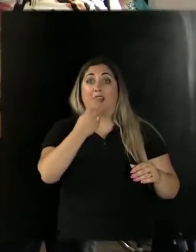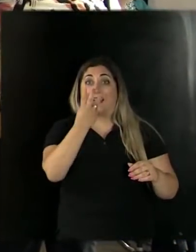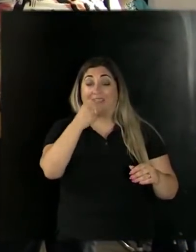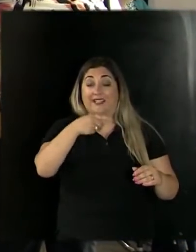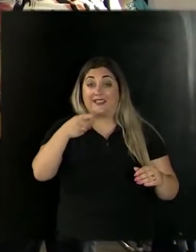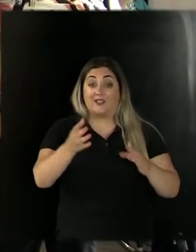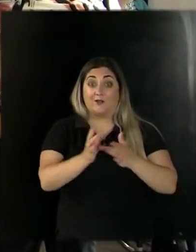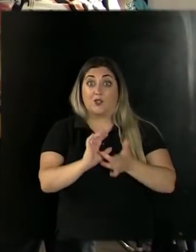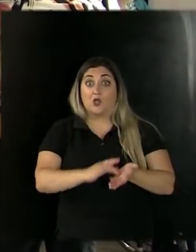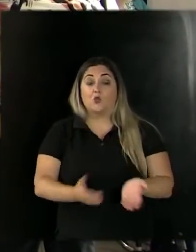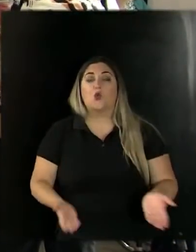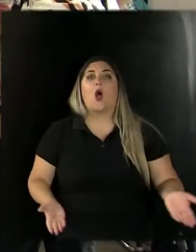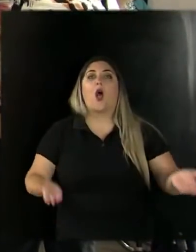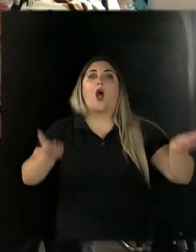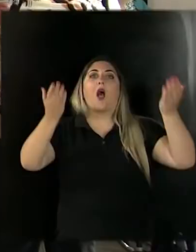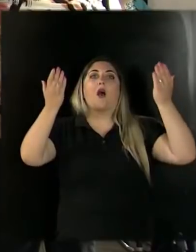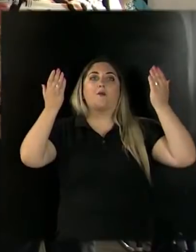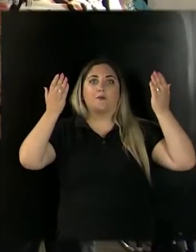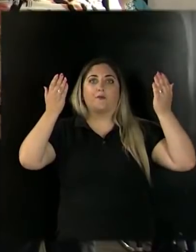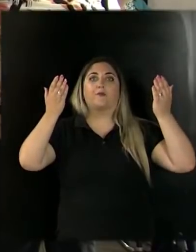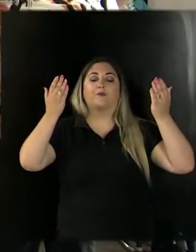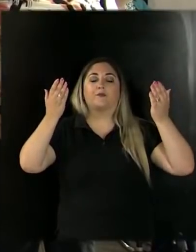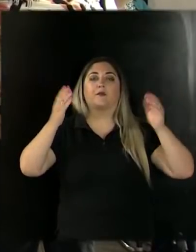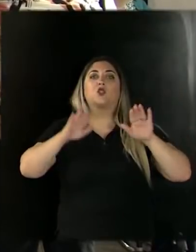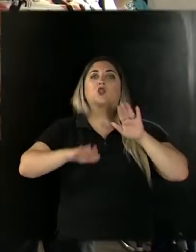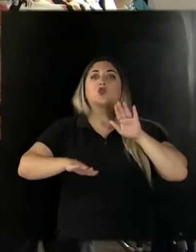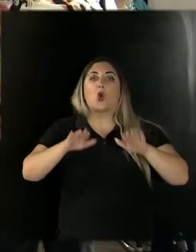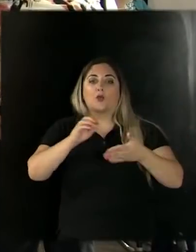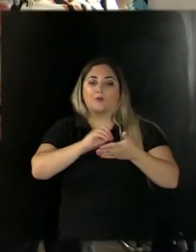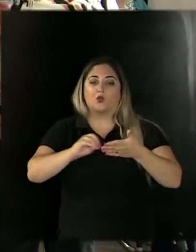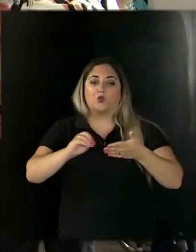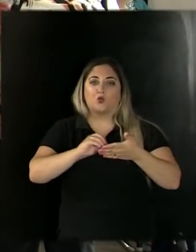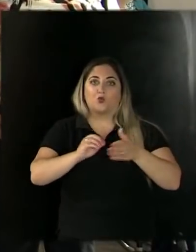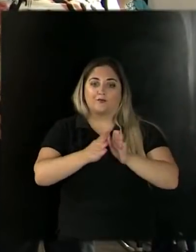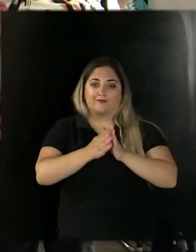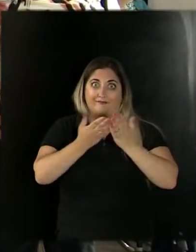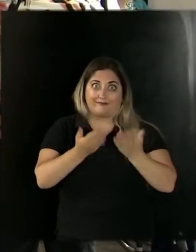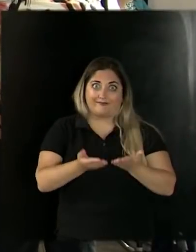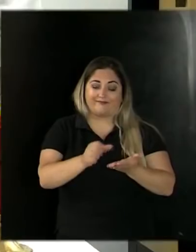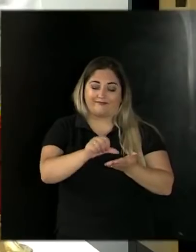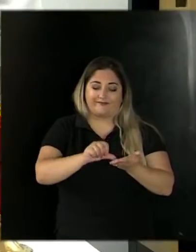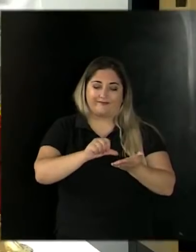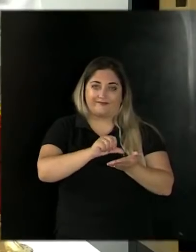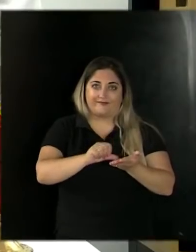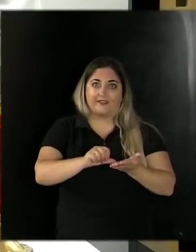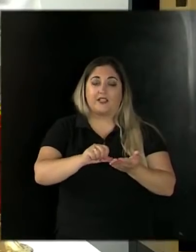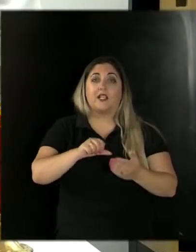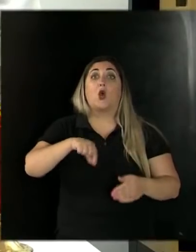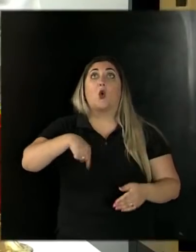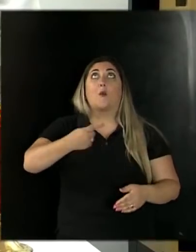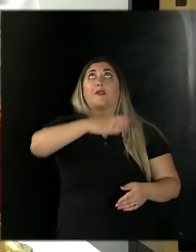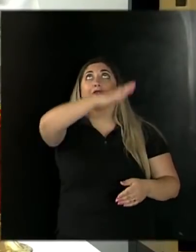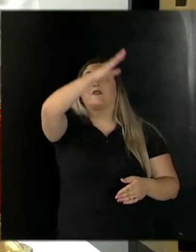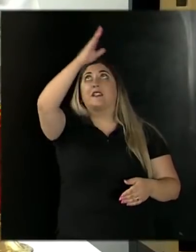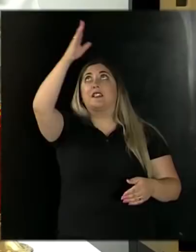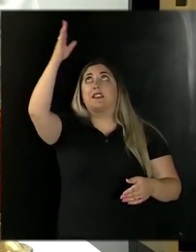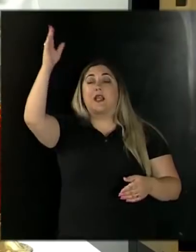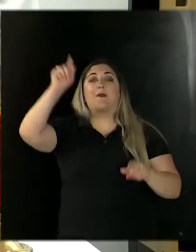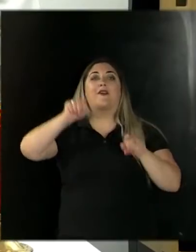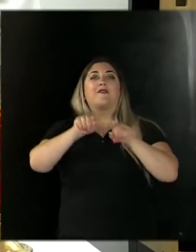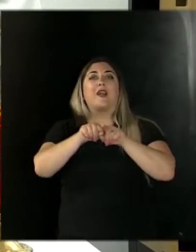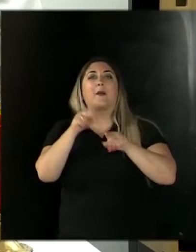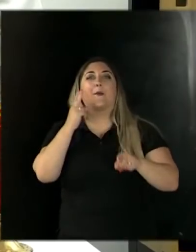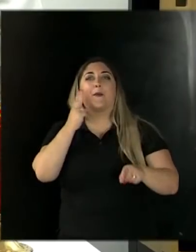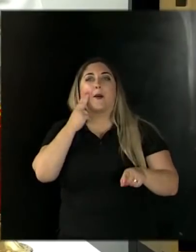difnuh. U fit-tielet jum qam minn bejn l-imwiet skont il-kodba mqazza. U tela s-sema u qiegħed